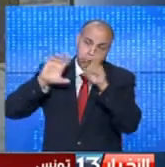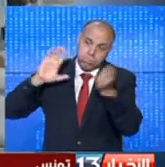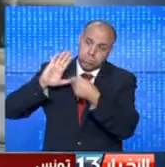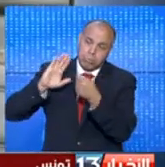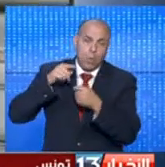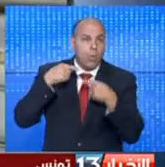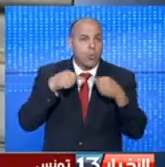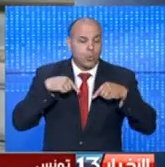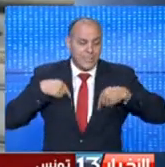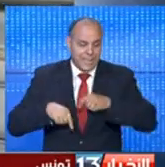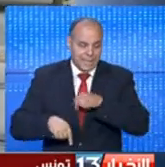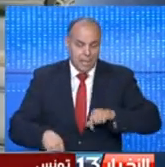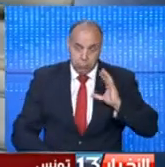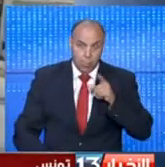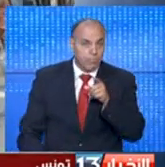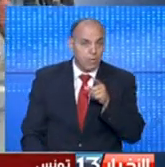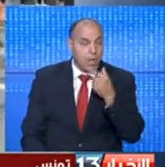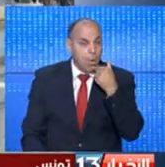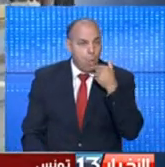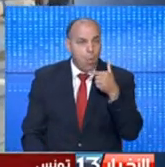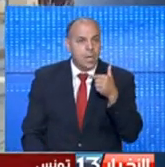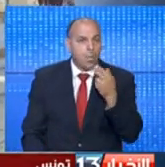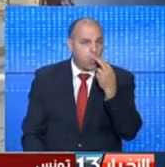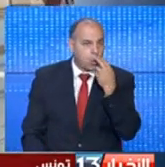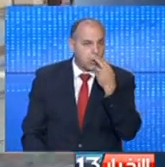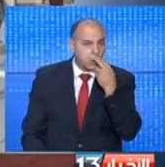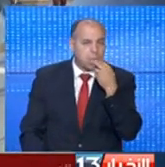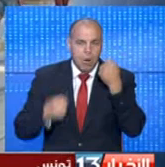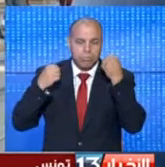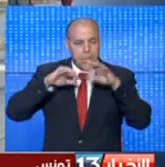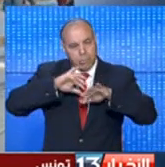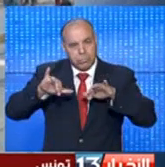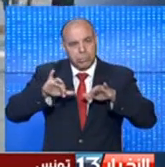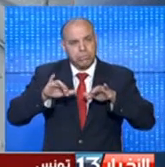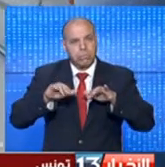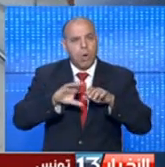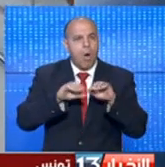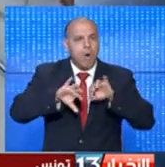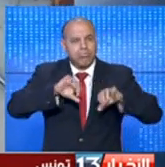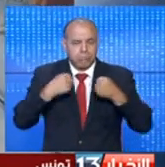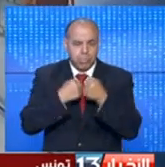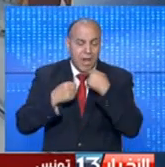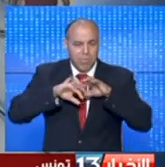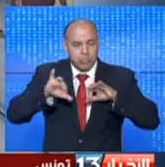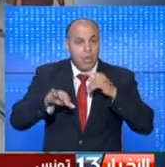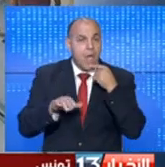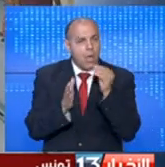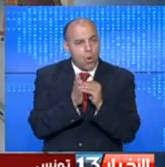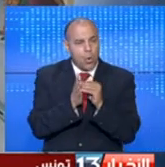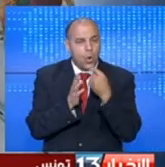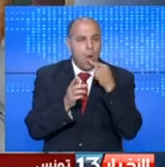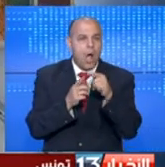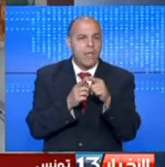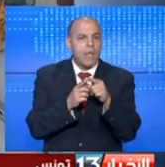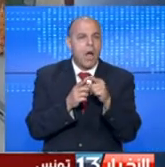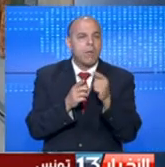المناوئة لوزارة الداخلية. وقد قامت قوات الأمن بتفريق المحتجين باستخدام العنف، وذلك إثر تعرضها مجددا للقذف